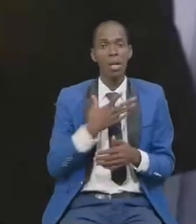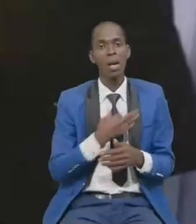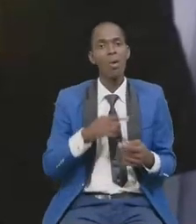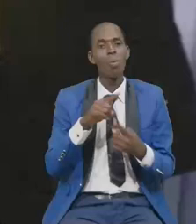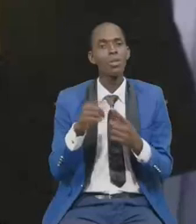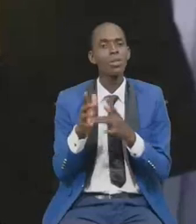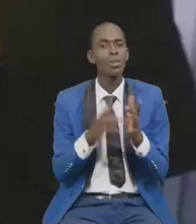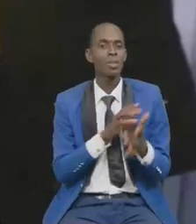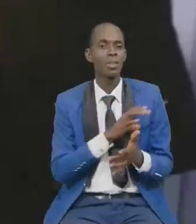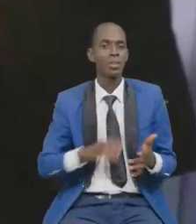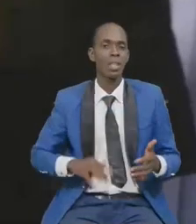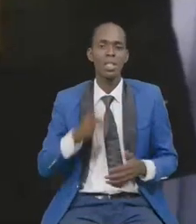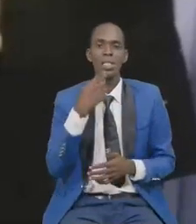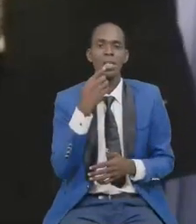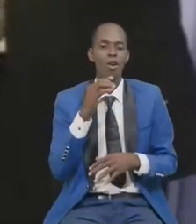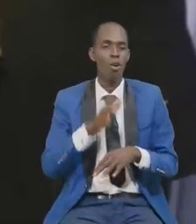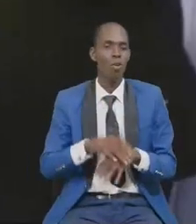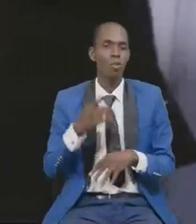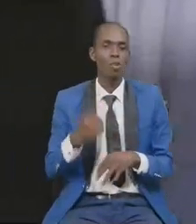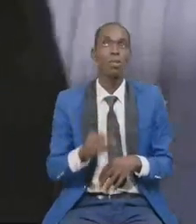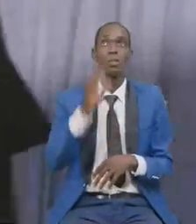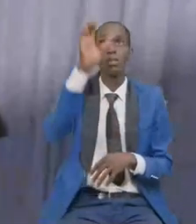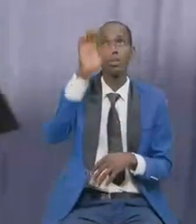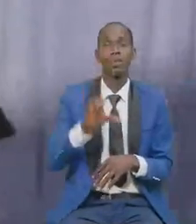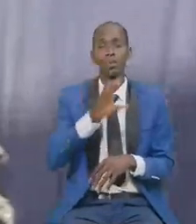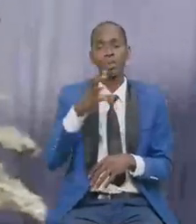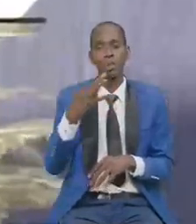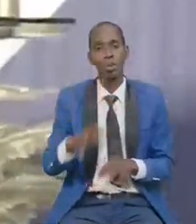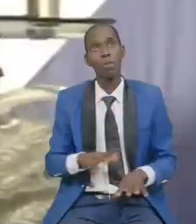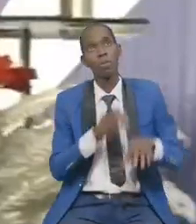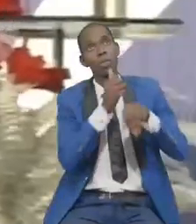calvaire, que tout est accompli, Jésus-Christ,